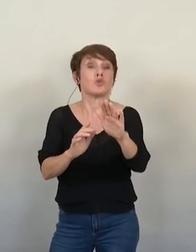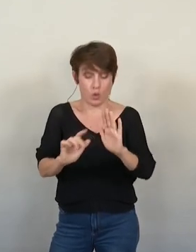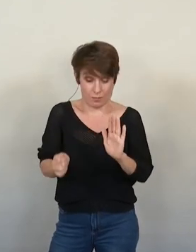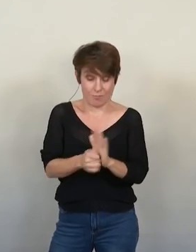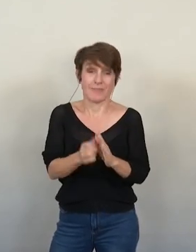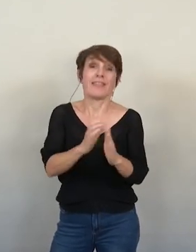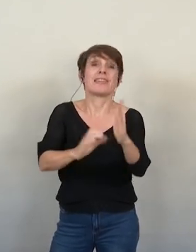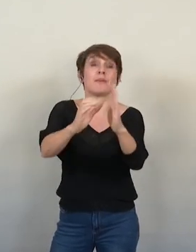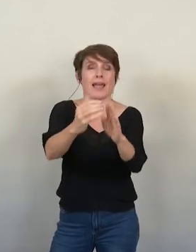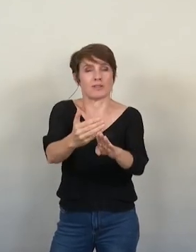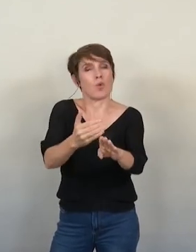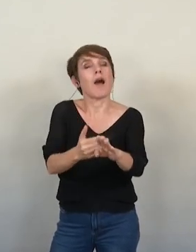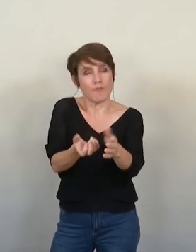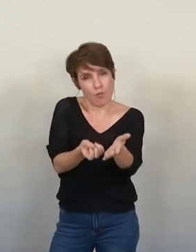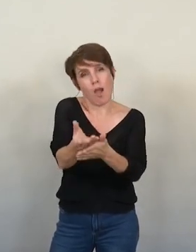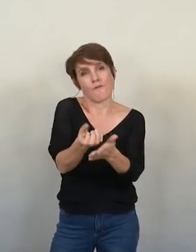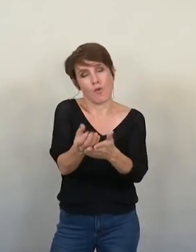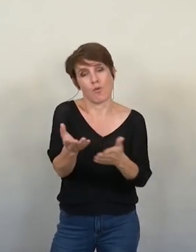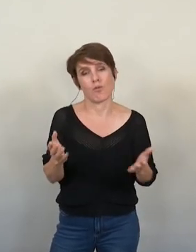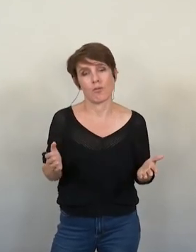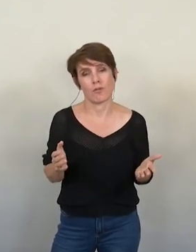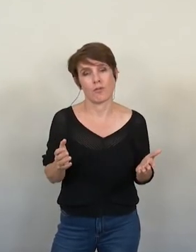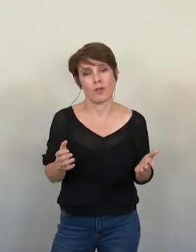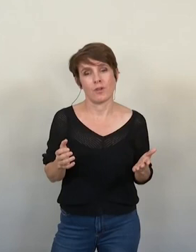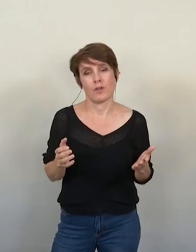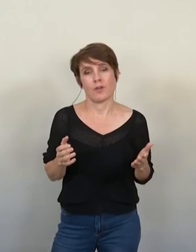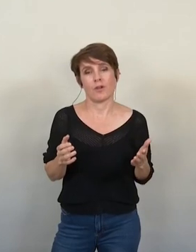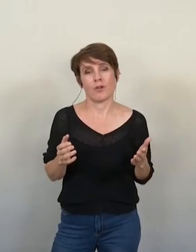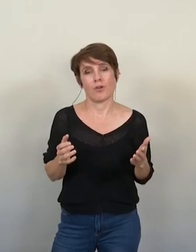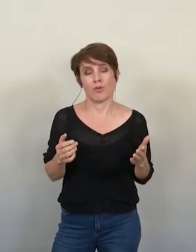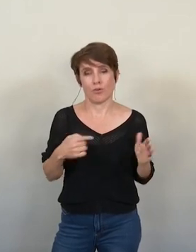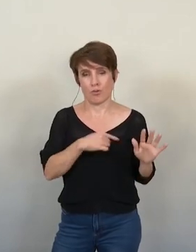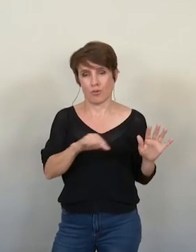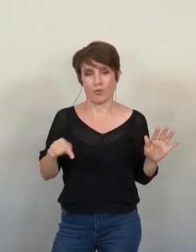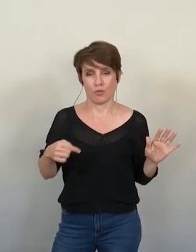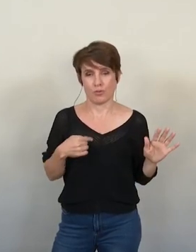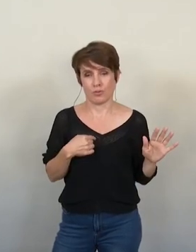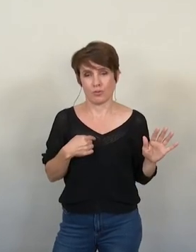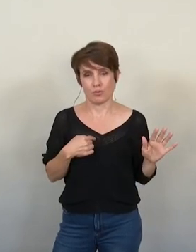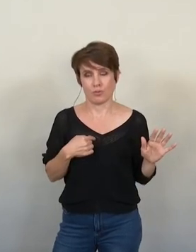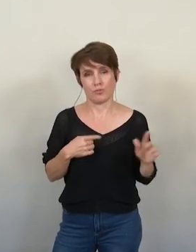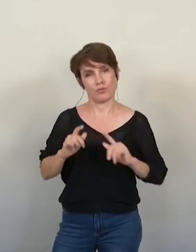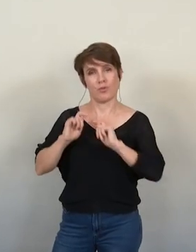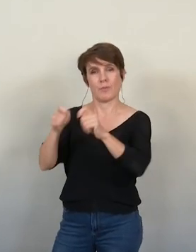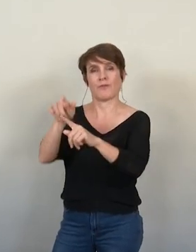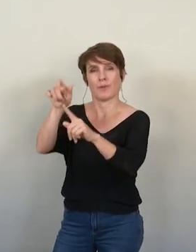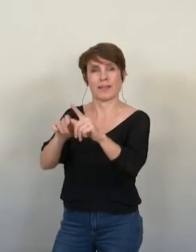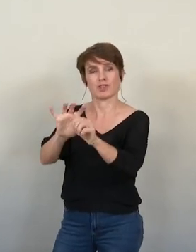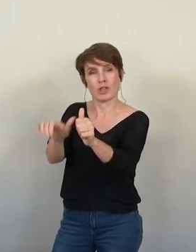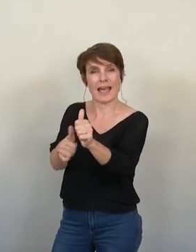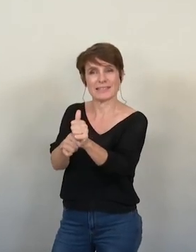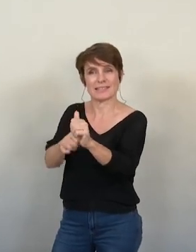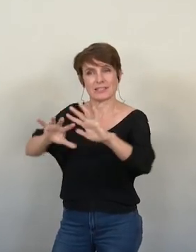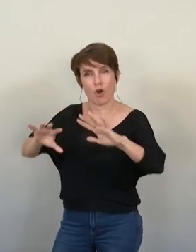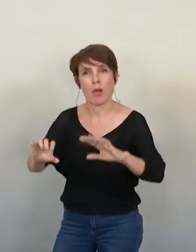délibérations mais ce que je peux vous dire c'est que nous l'idée général donc n on a missionné effectivement un un un assistant à maîtrise d'œuvre sur sur les